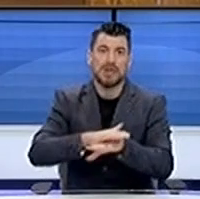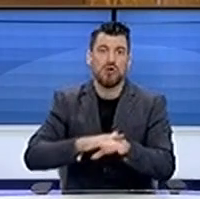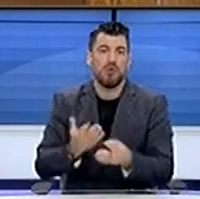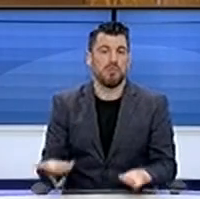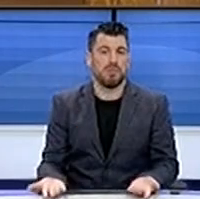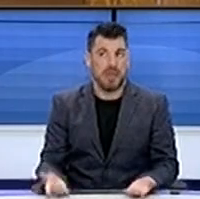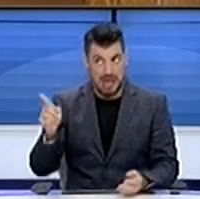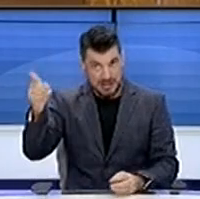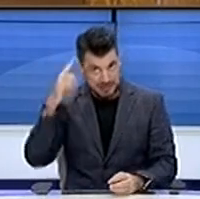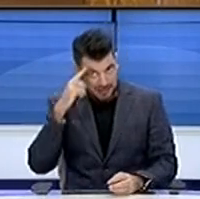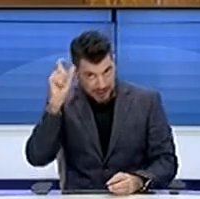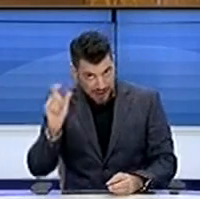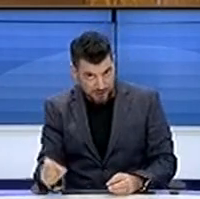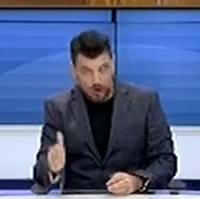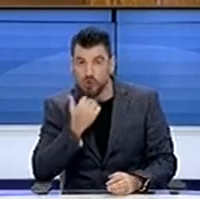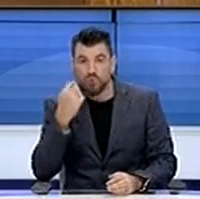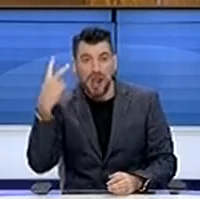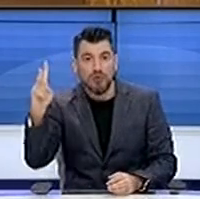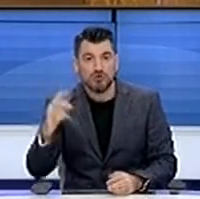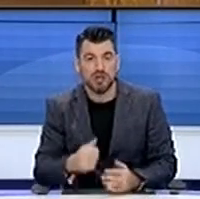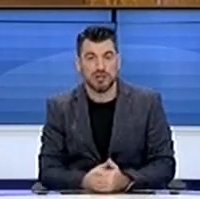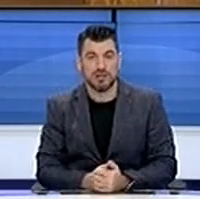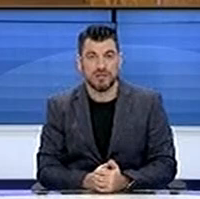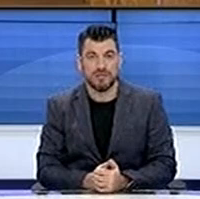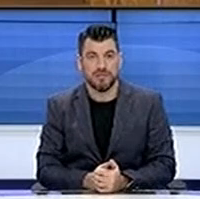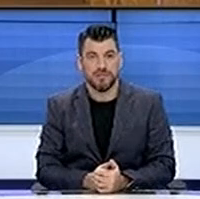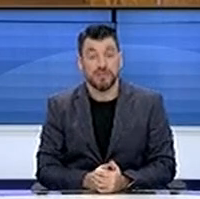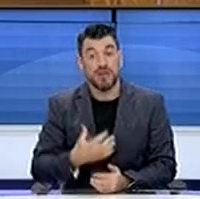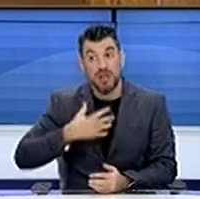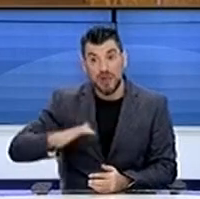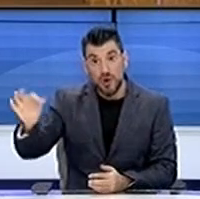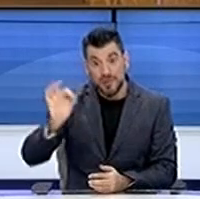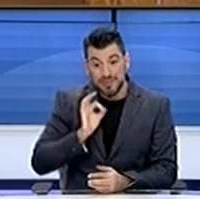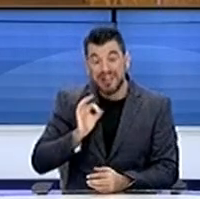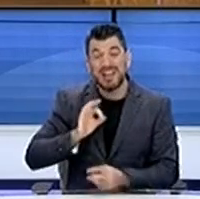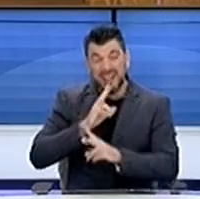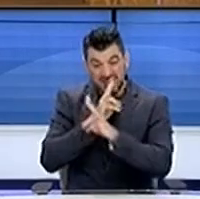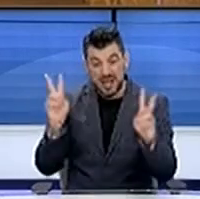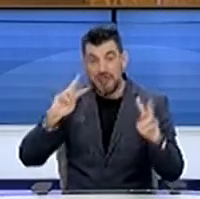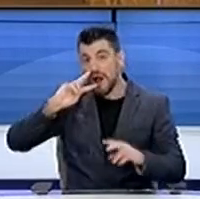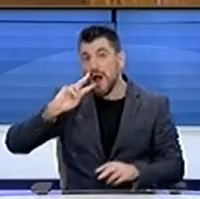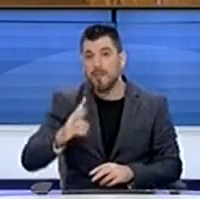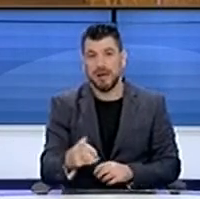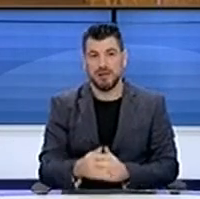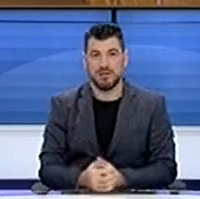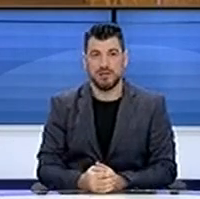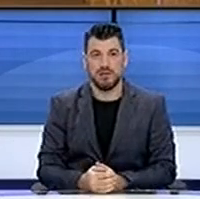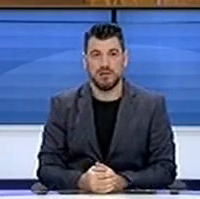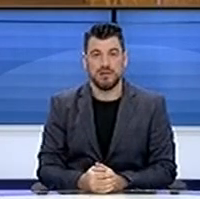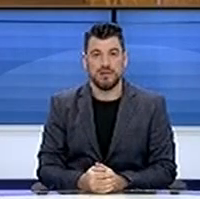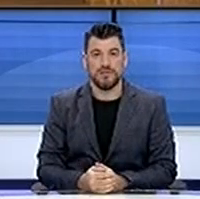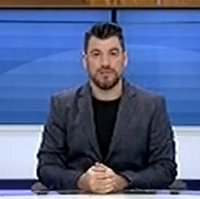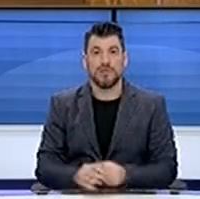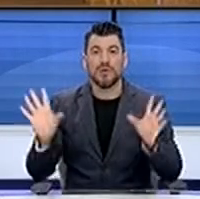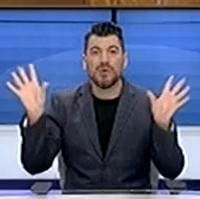Έχετε καταλάβει τα λάθη σας? Και θέλω και μια ξεκάθαρη απάντηση. για τις